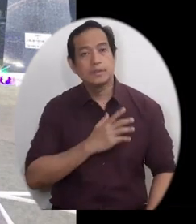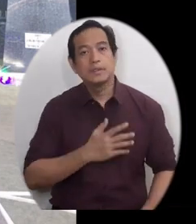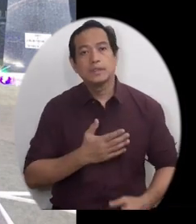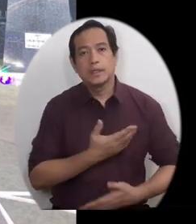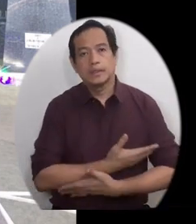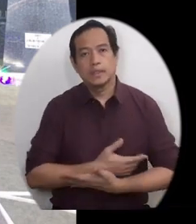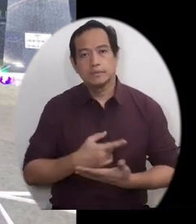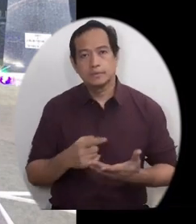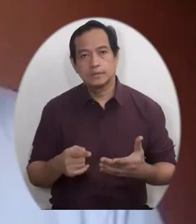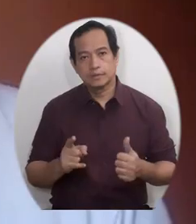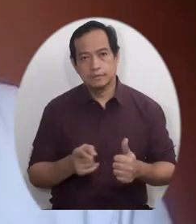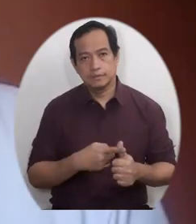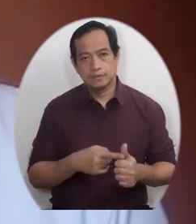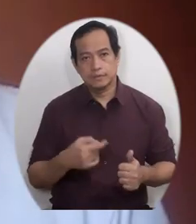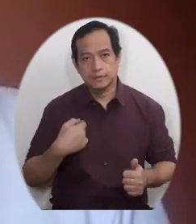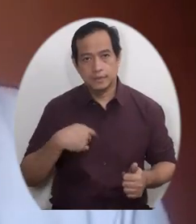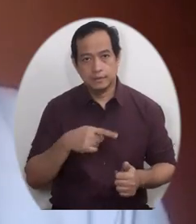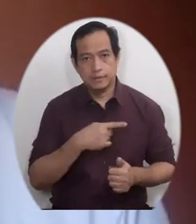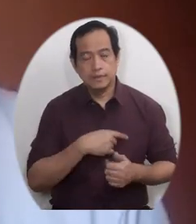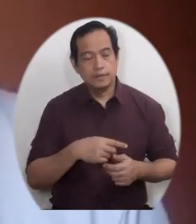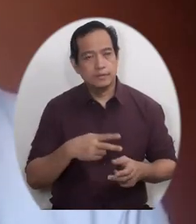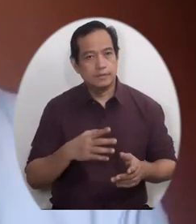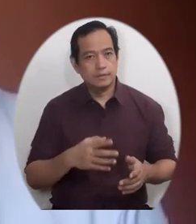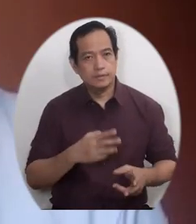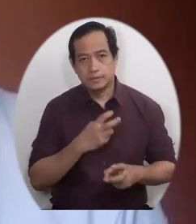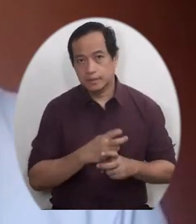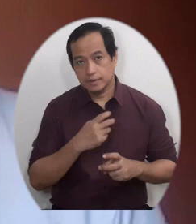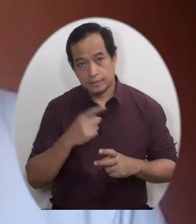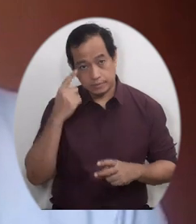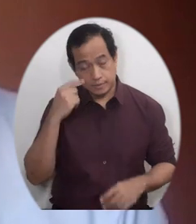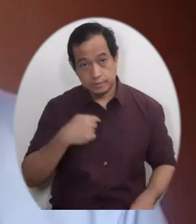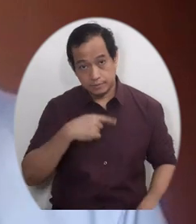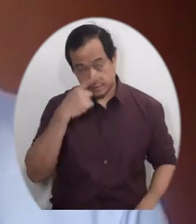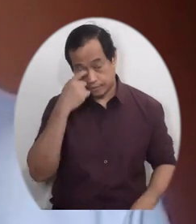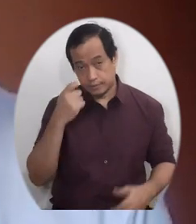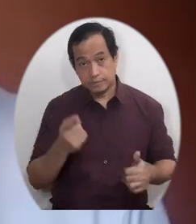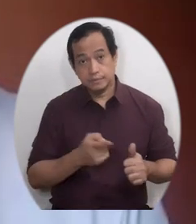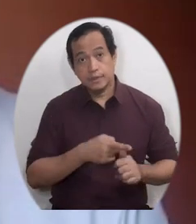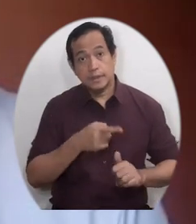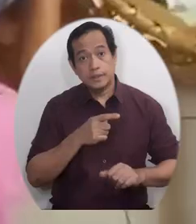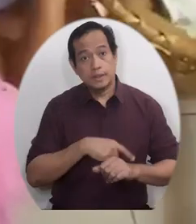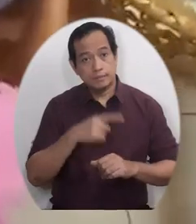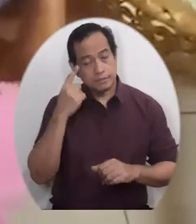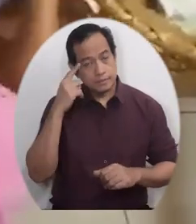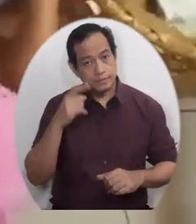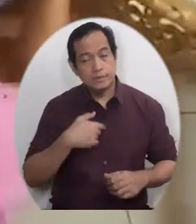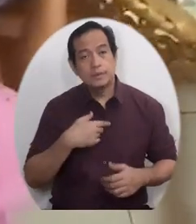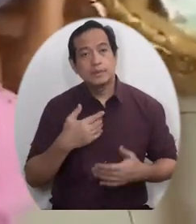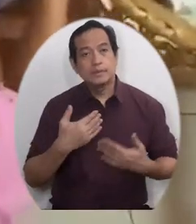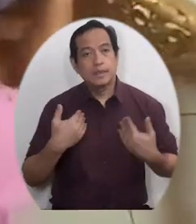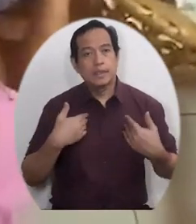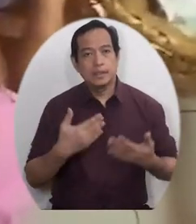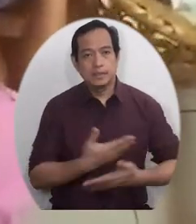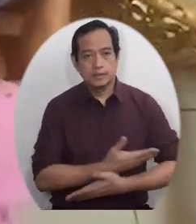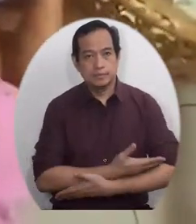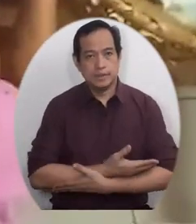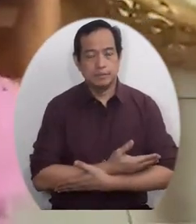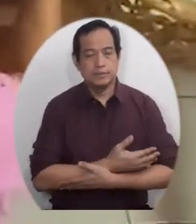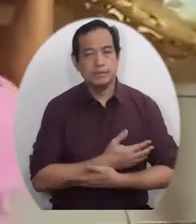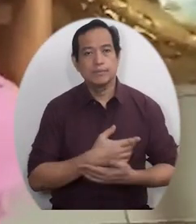po, medyo nahirapan po ako kasi first time ko pa lang po magkaroon ng baby. Pero nung tumagal din